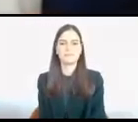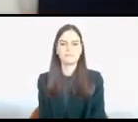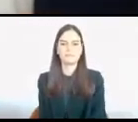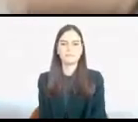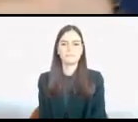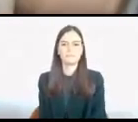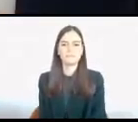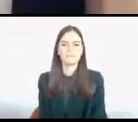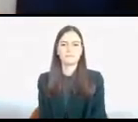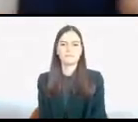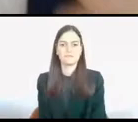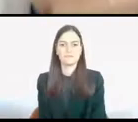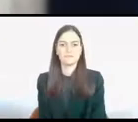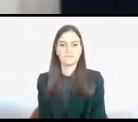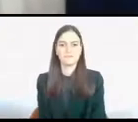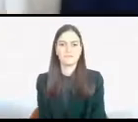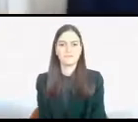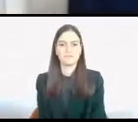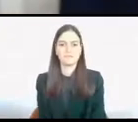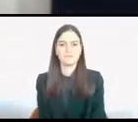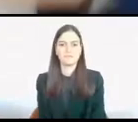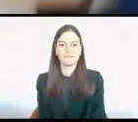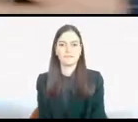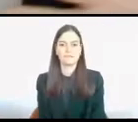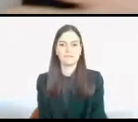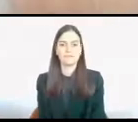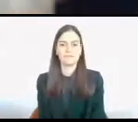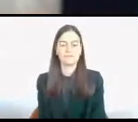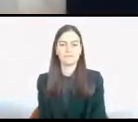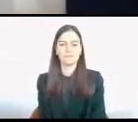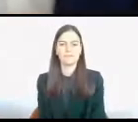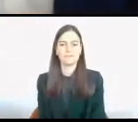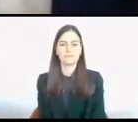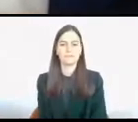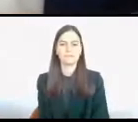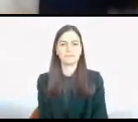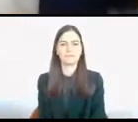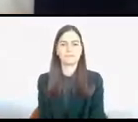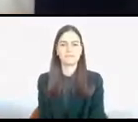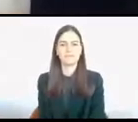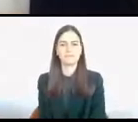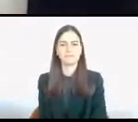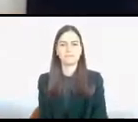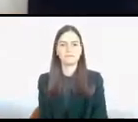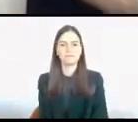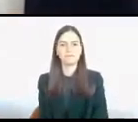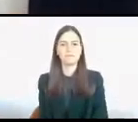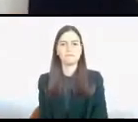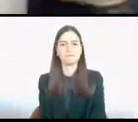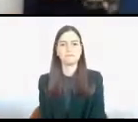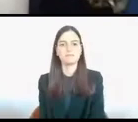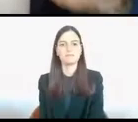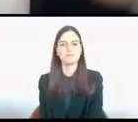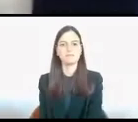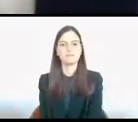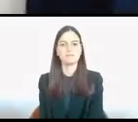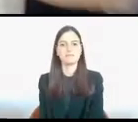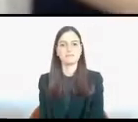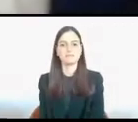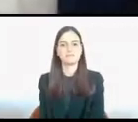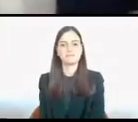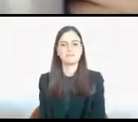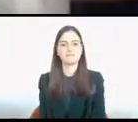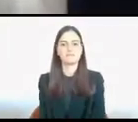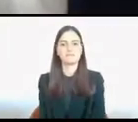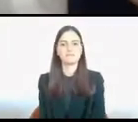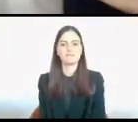catégorie socio-professionnelle, son statut, salarié, profession libérale, chef d'entreprise, donc son intérêt à racheter